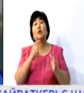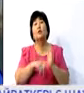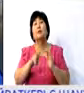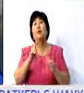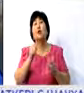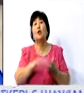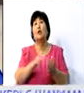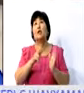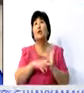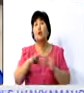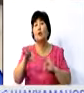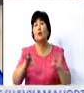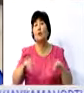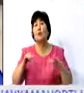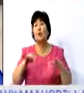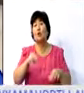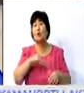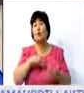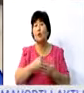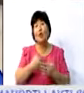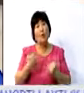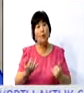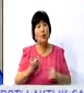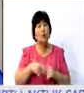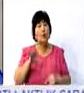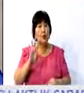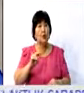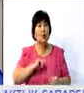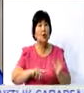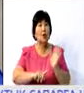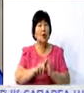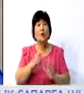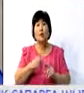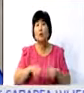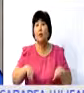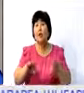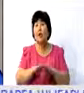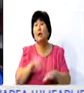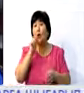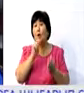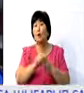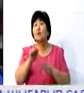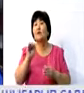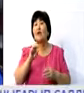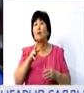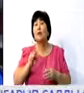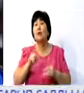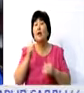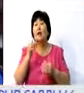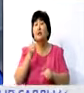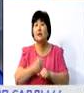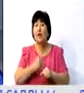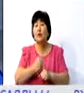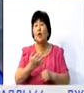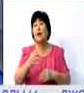теңгені құрайтын 8 жоба бойынша жұмыстар жүргізілуде. Бүгінде оның 4-еуі іске қосылды. Сонымен қатар құс фермасын салуға инвесторлармен келісім